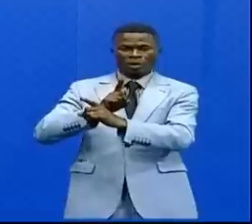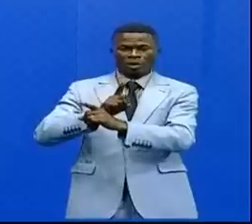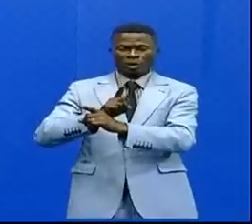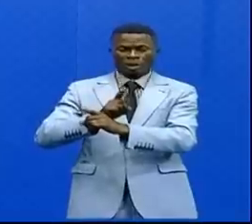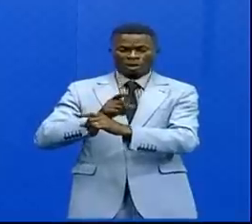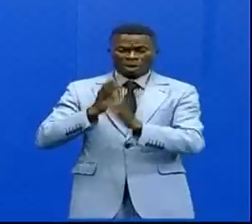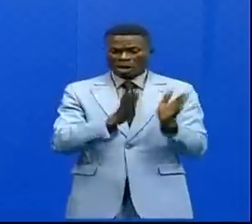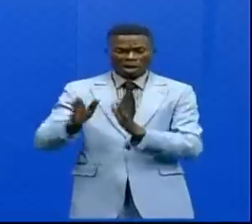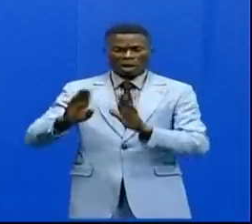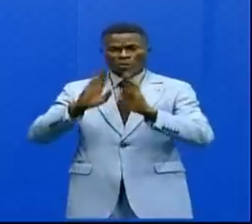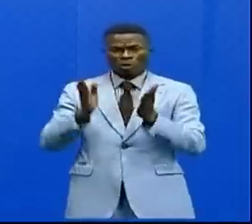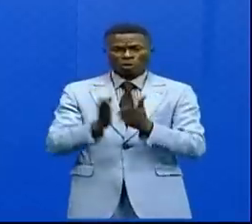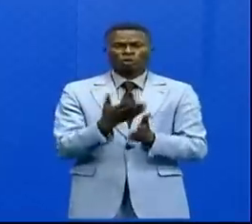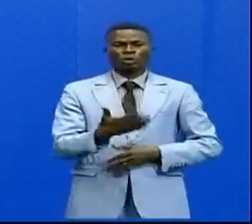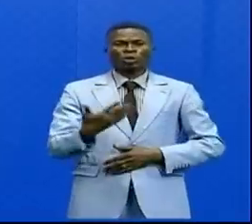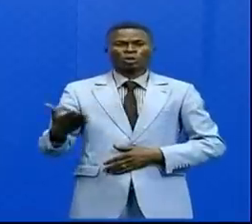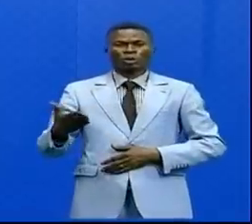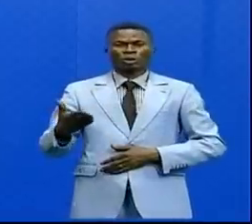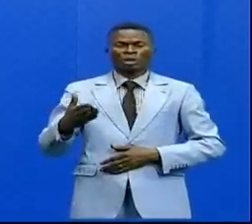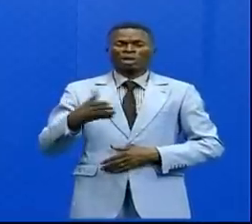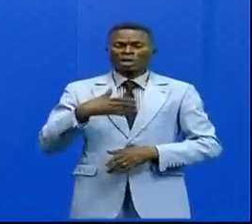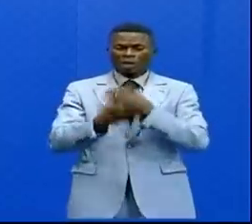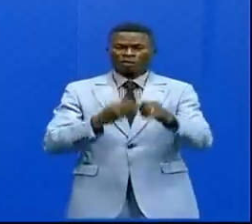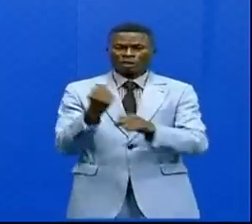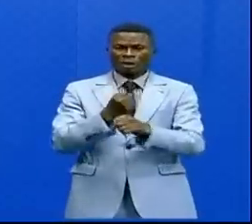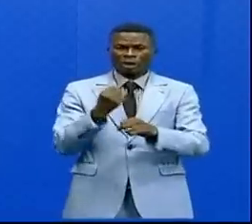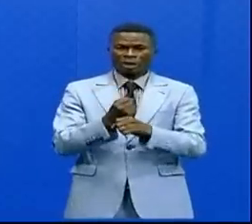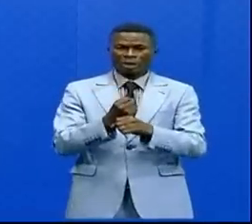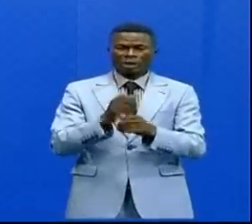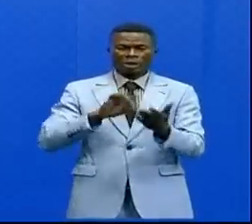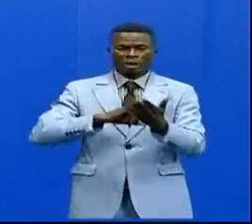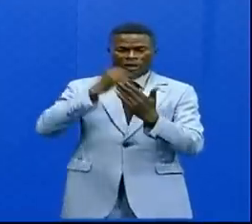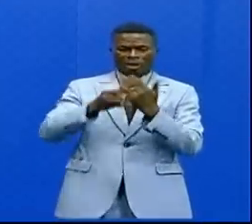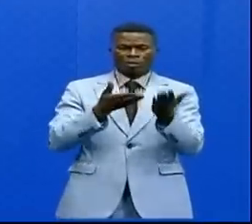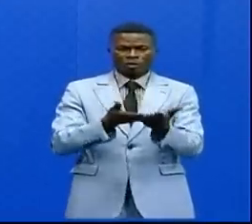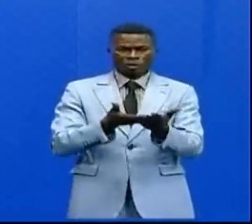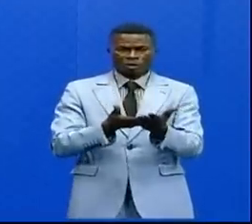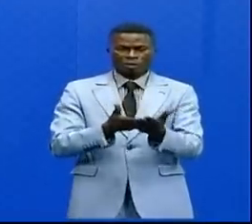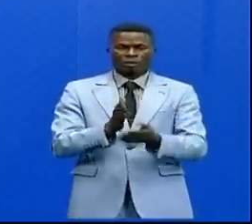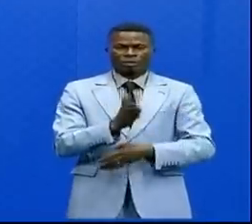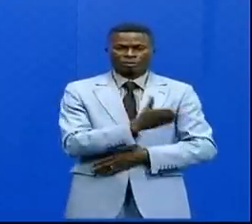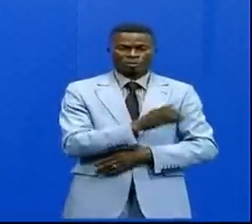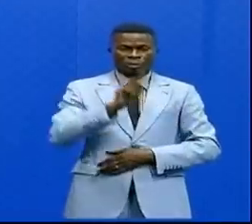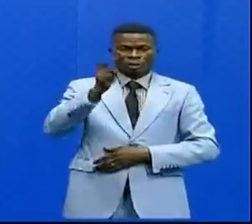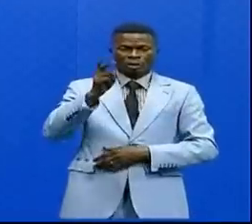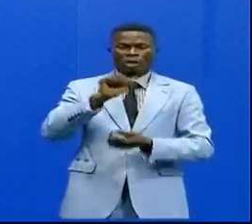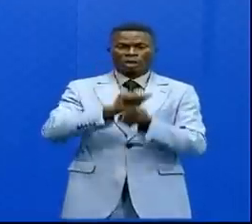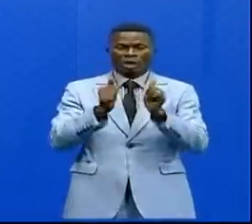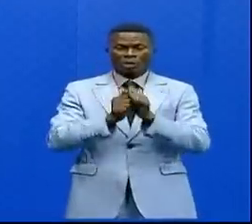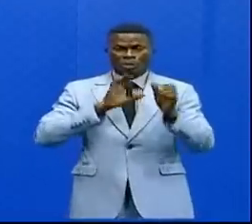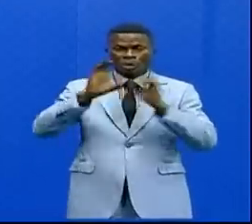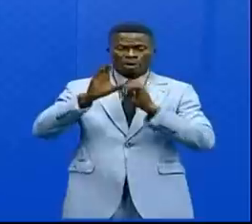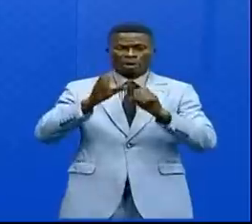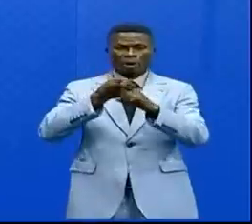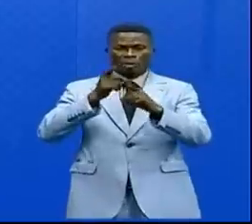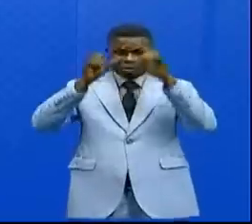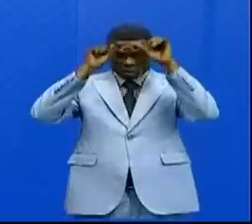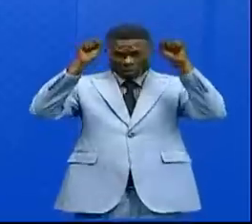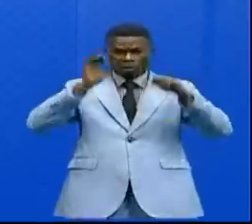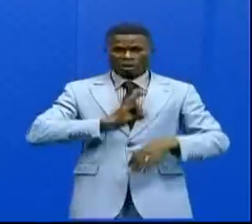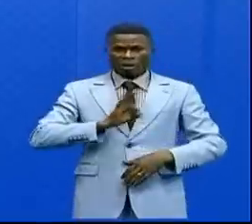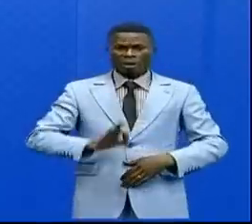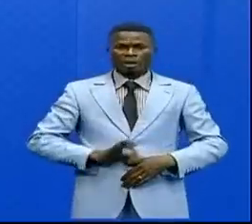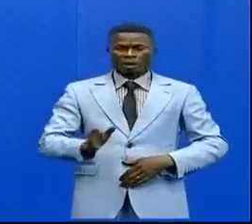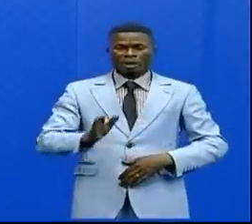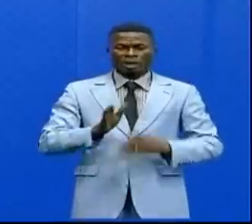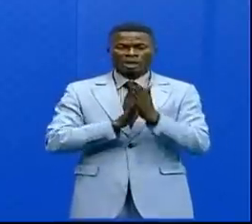les dispositions appropriées pour accélérer la mise en œuvre de ce projet. Le deuxième point de la communication du président de la République